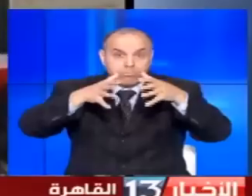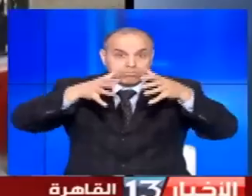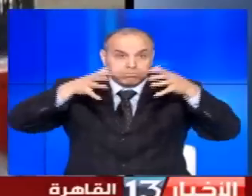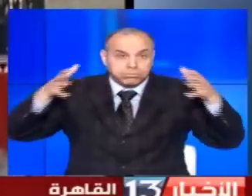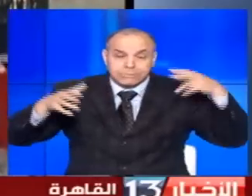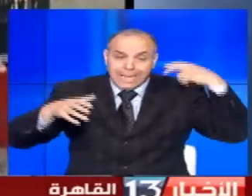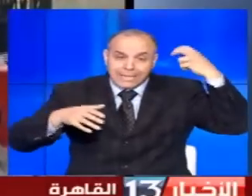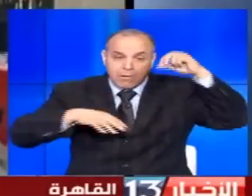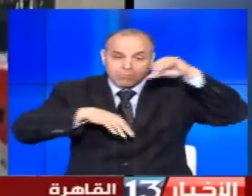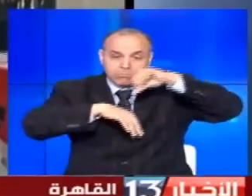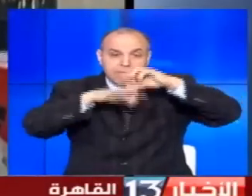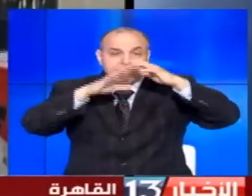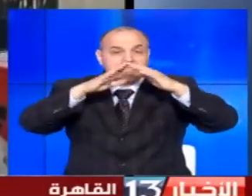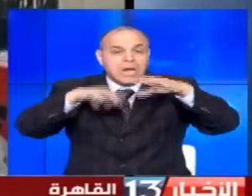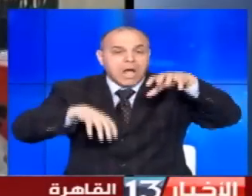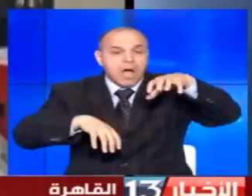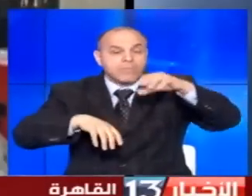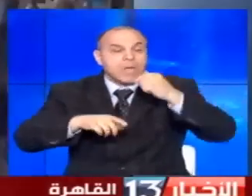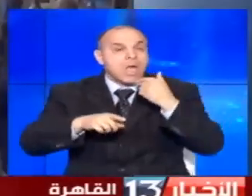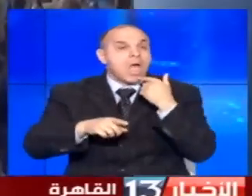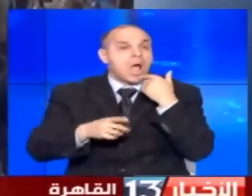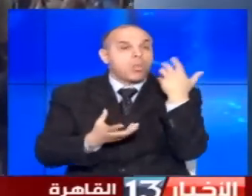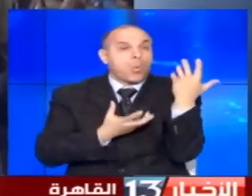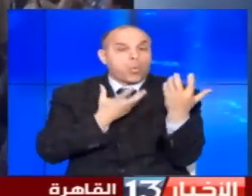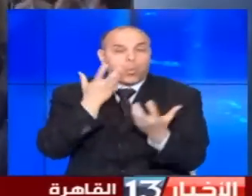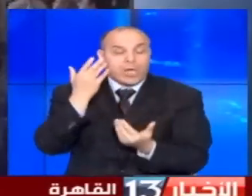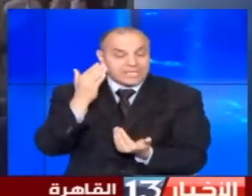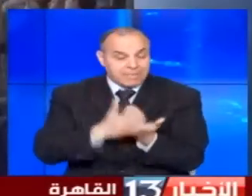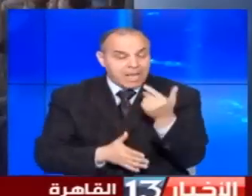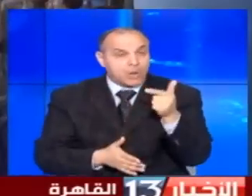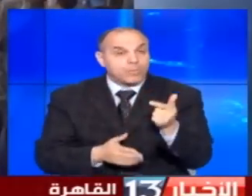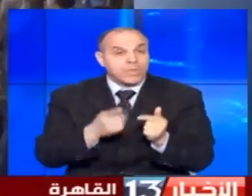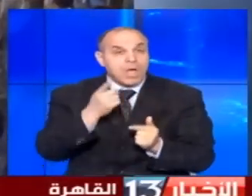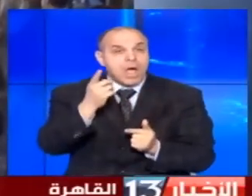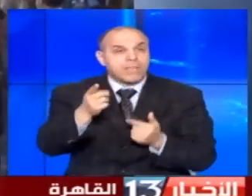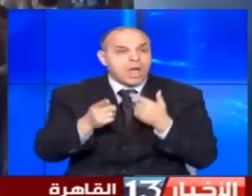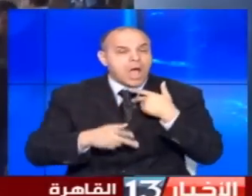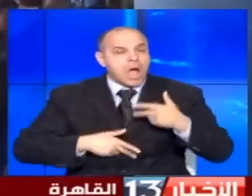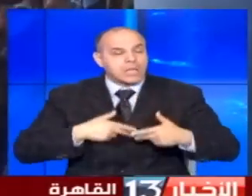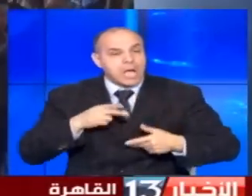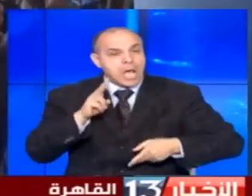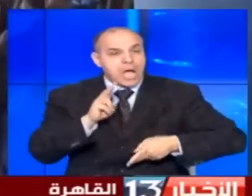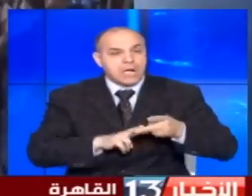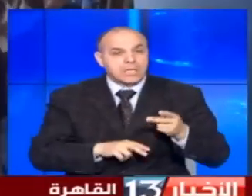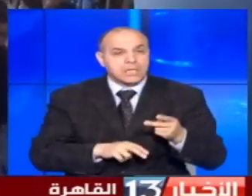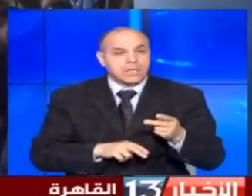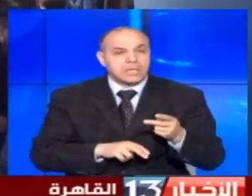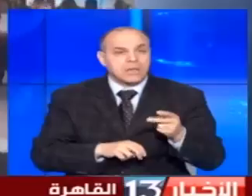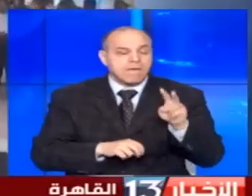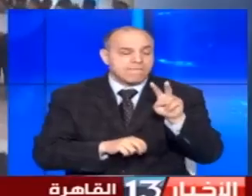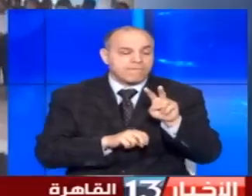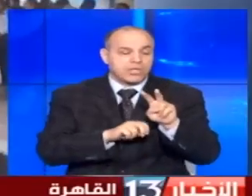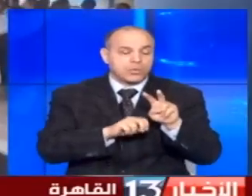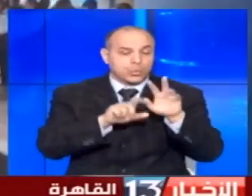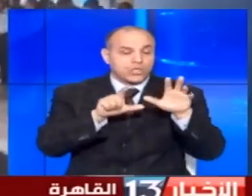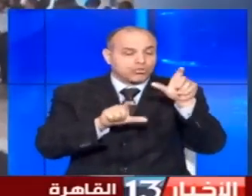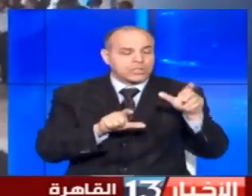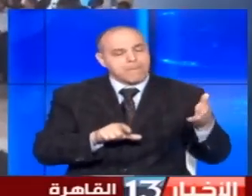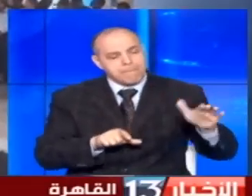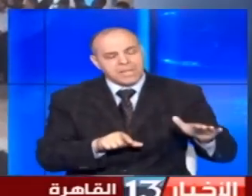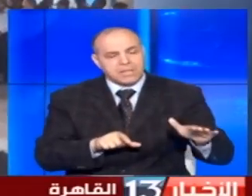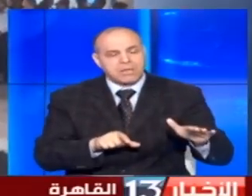للقطارات في القاهره بعد نشوب حريق هائل صباح اليوم اود بحياه اكثر من 28 شخصا